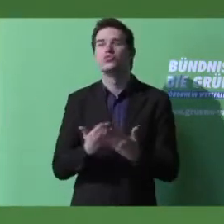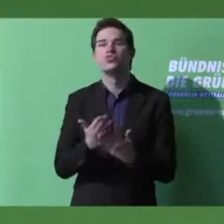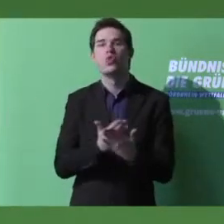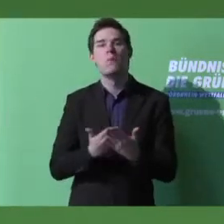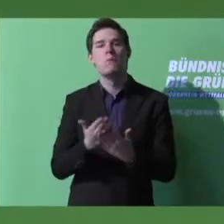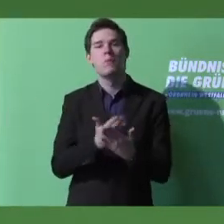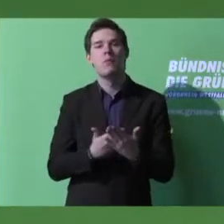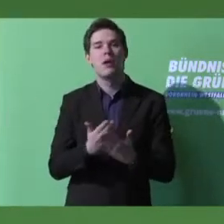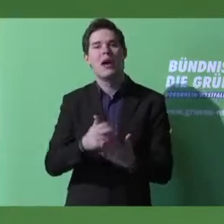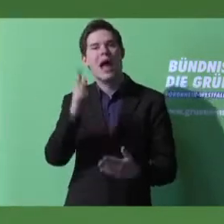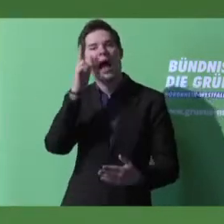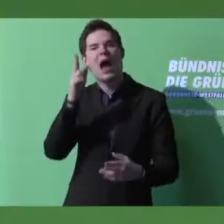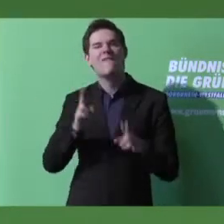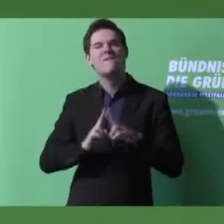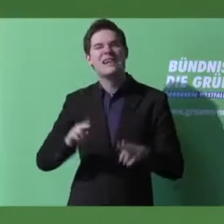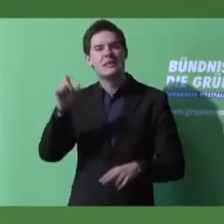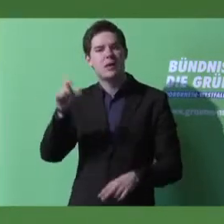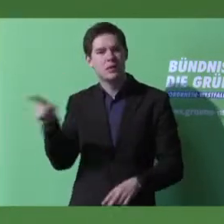Wirken von Herrn Friedrich an.